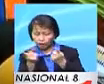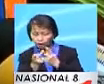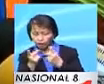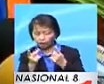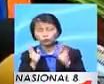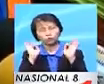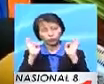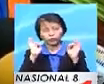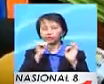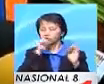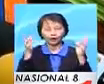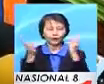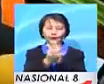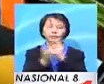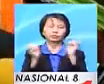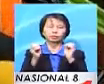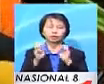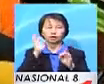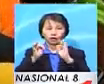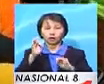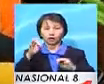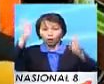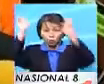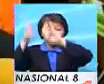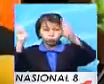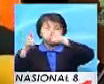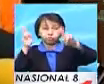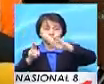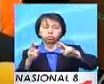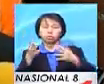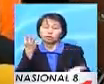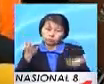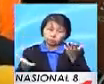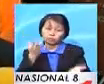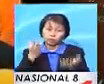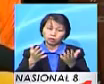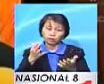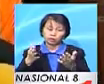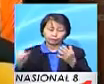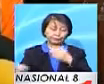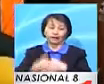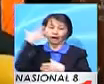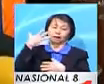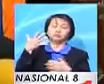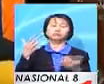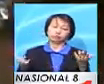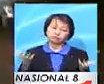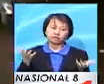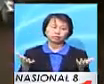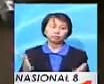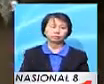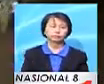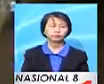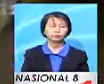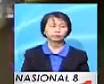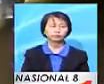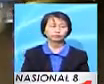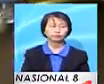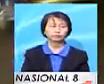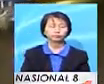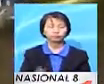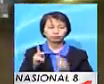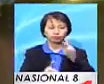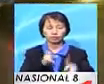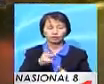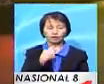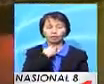teruk. Kalau ada ribut lagi pada malam ini, mungkin keadaan menjadi agak lebih teruk lagi lah. Sementara itu, penduduk